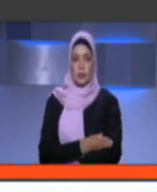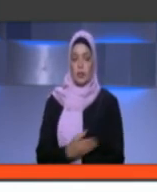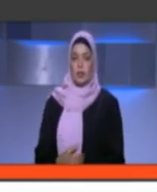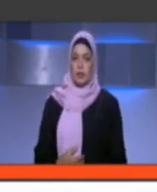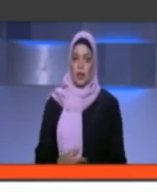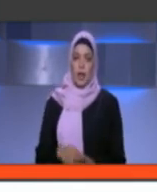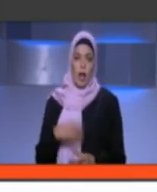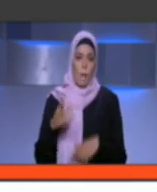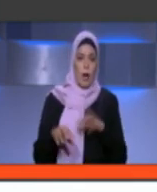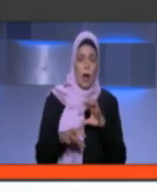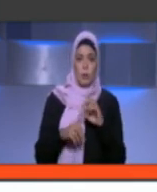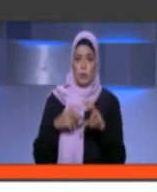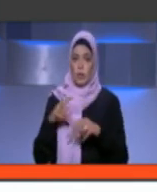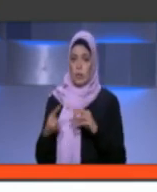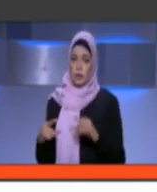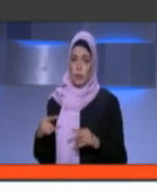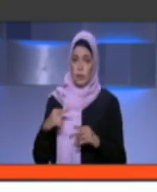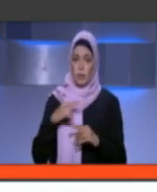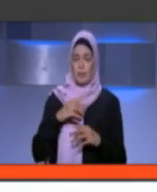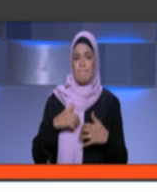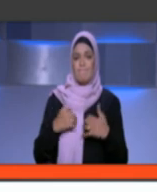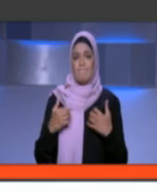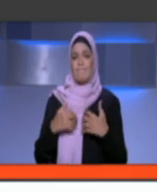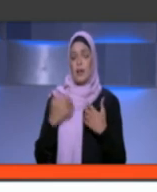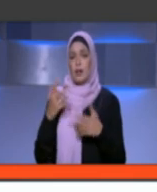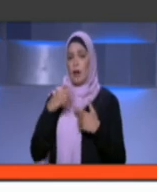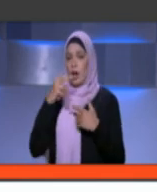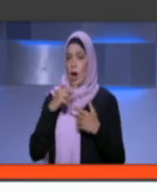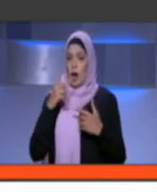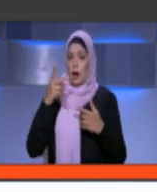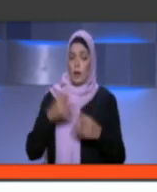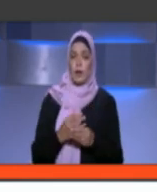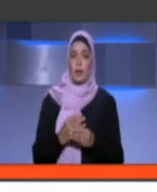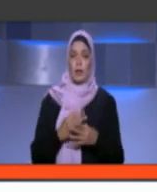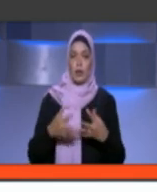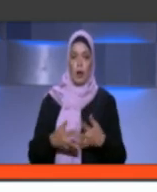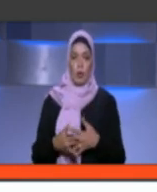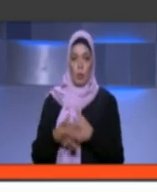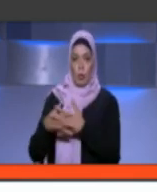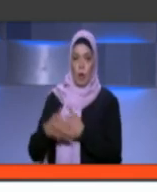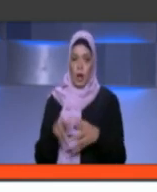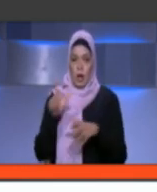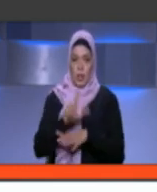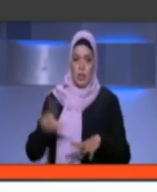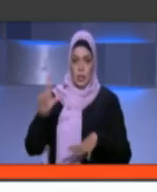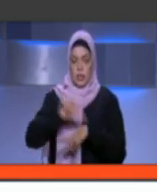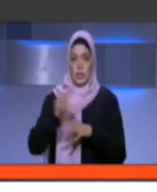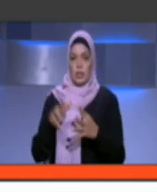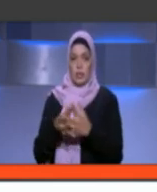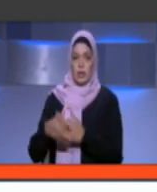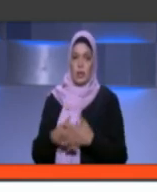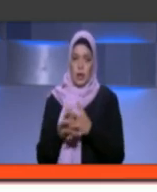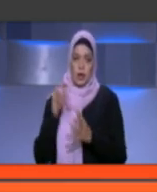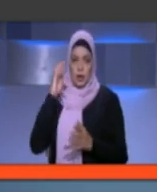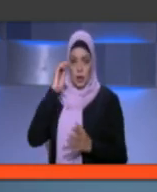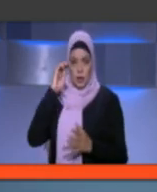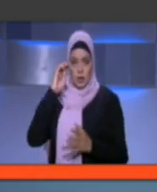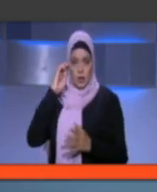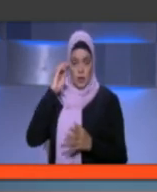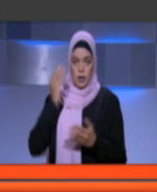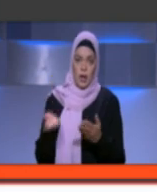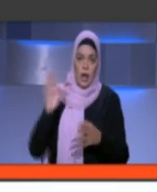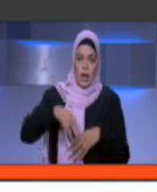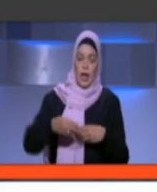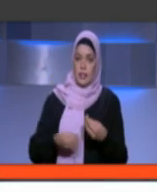هناك تيار متفائل يقوده الرئيس ترامب بإمكانية إعادة فتح الاقتصاد مرة